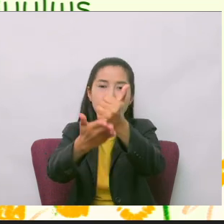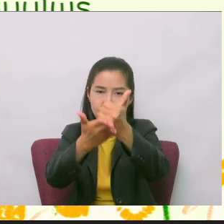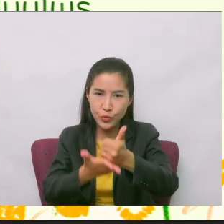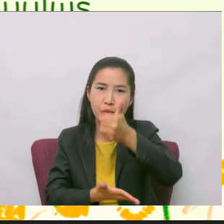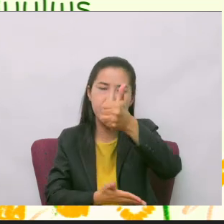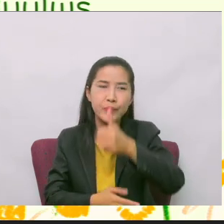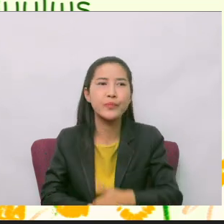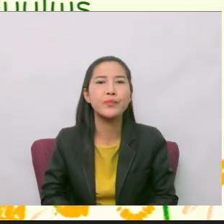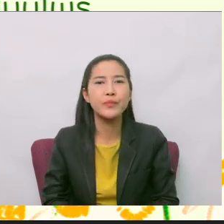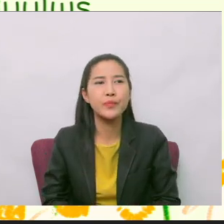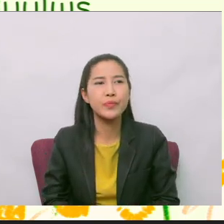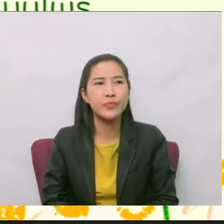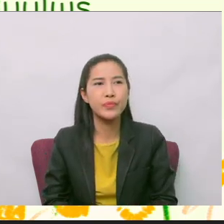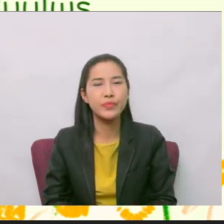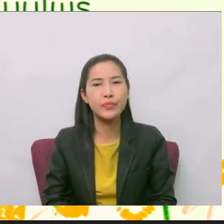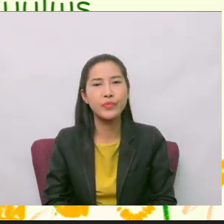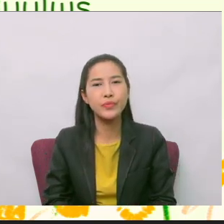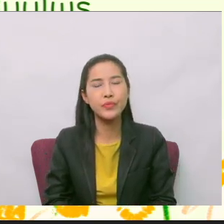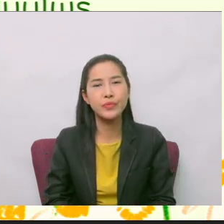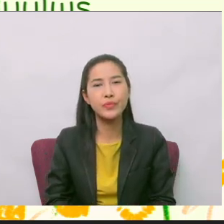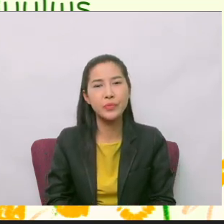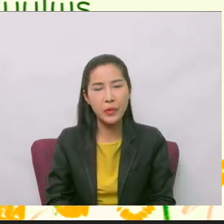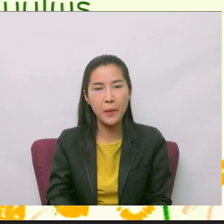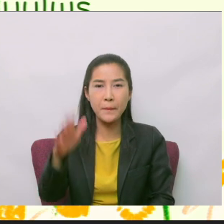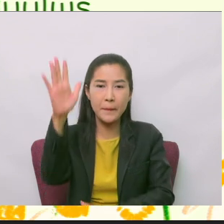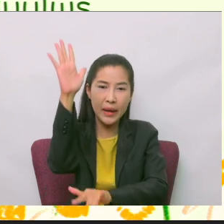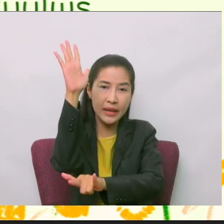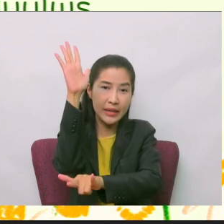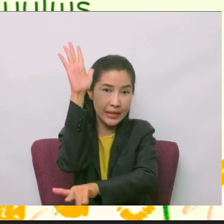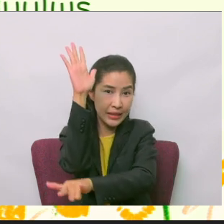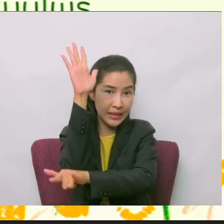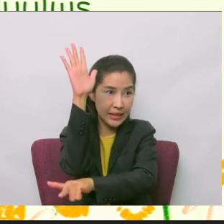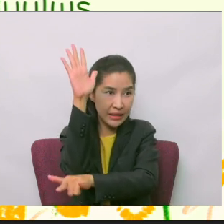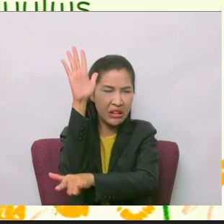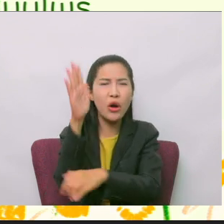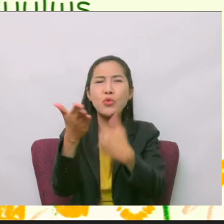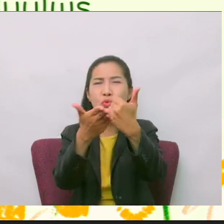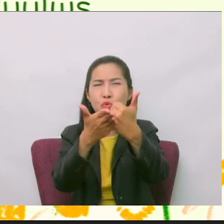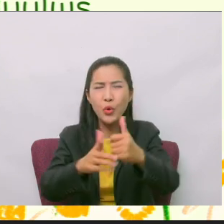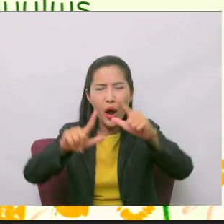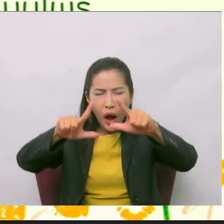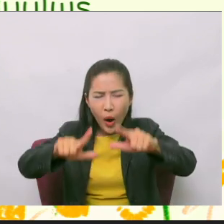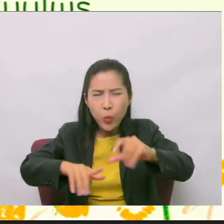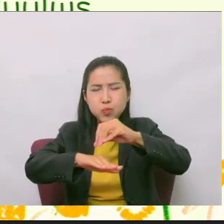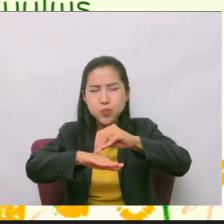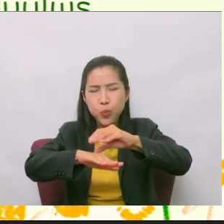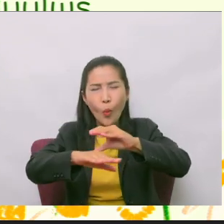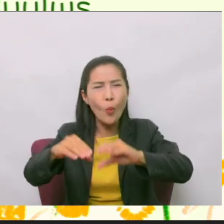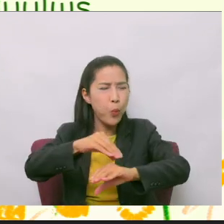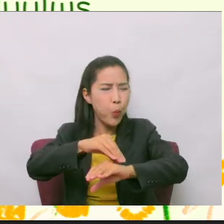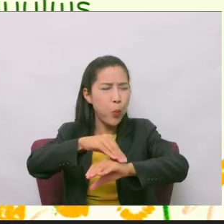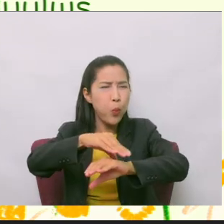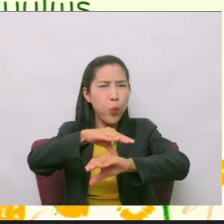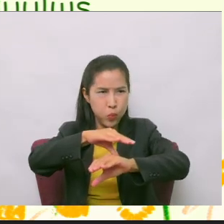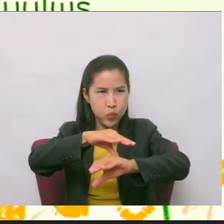อยเมื่อกี้ได้พูดไปแล้วเนาะนะคะแก้บวมนะคะแล้วก็มีในเรื่องของขับลมในข้อได้ด้วยนะคะหรือว่าขับลมในกระเพาะ